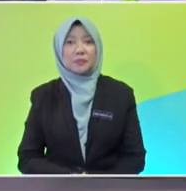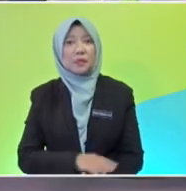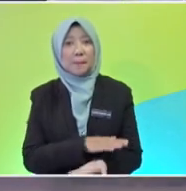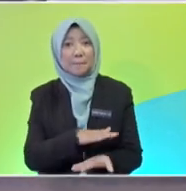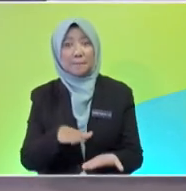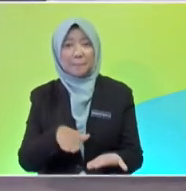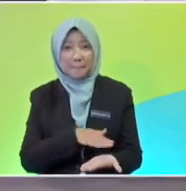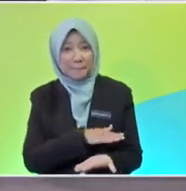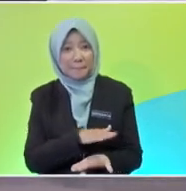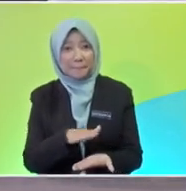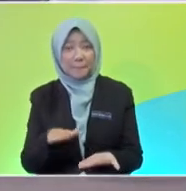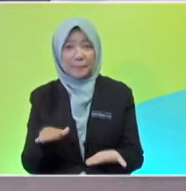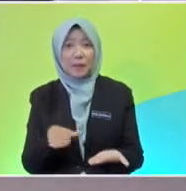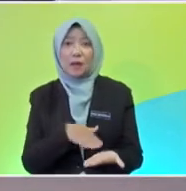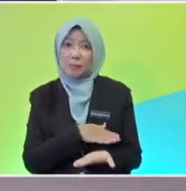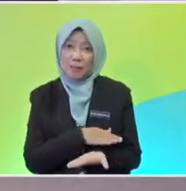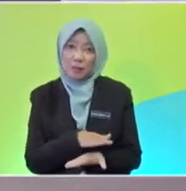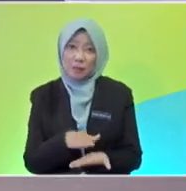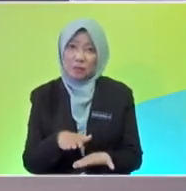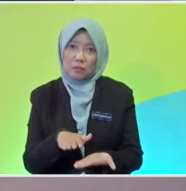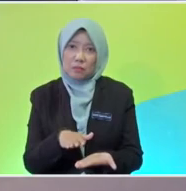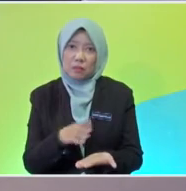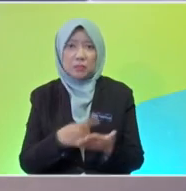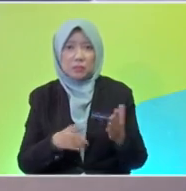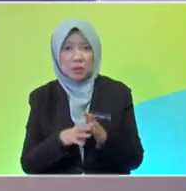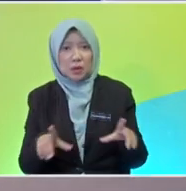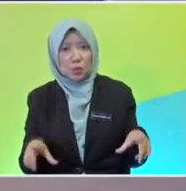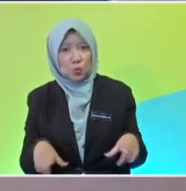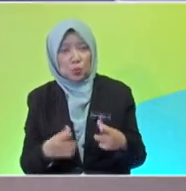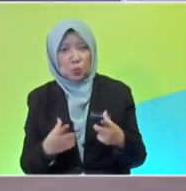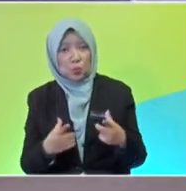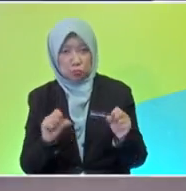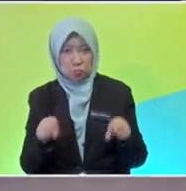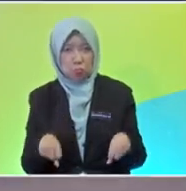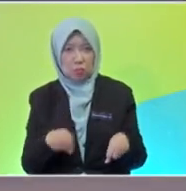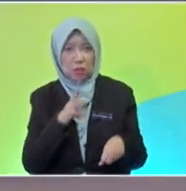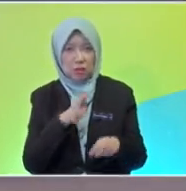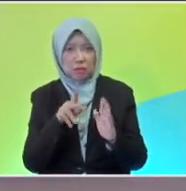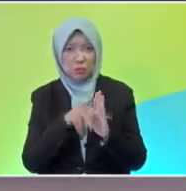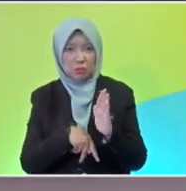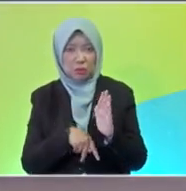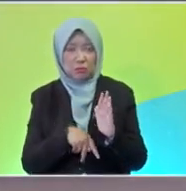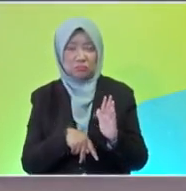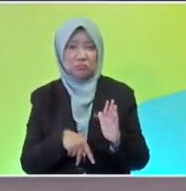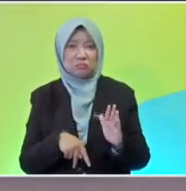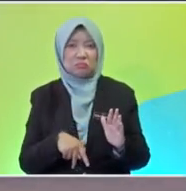bismillah Coba lihat aku yang berlaku pada air adakah dia berkurang karena